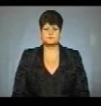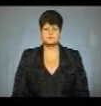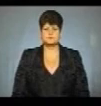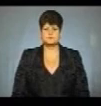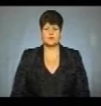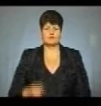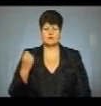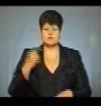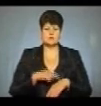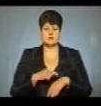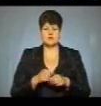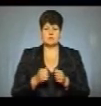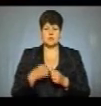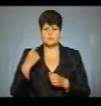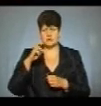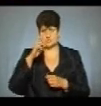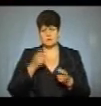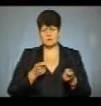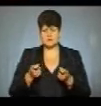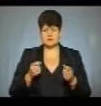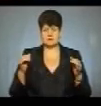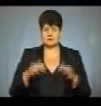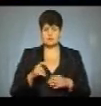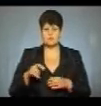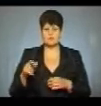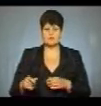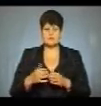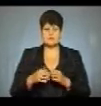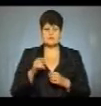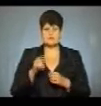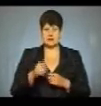Об 11-й годині біля облдержадміністрації зібралися люди. Серед них –